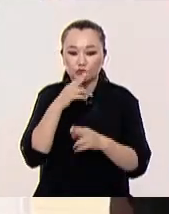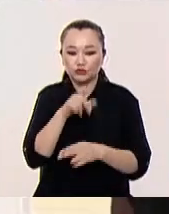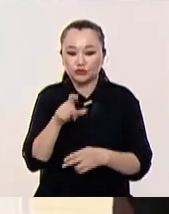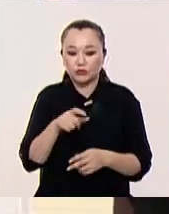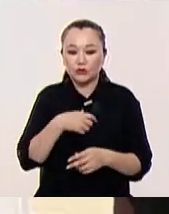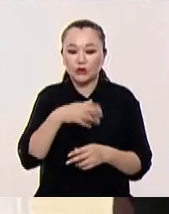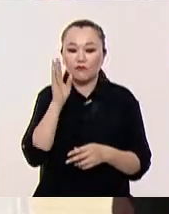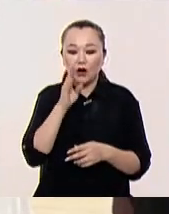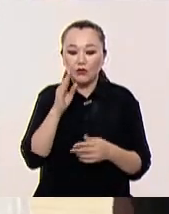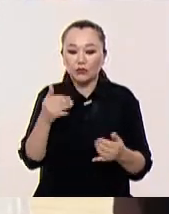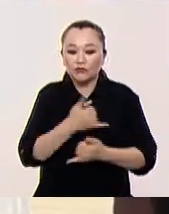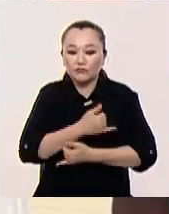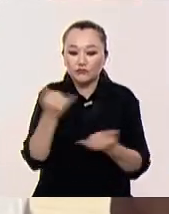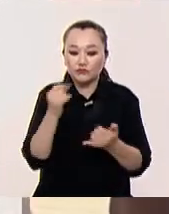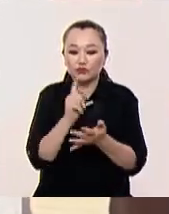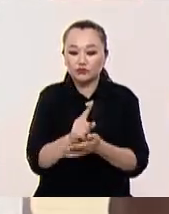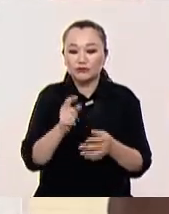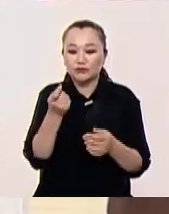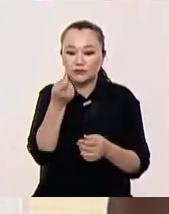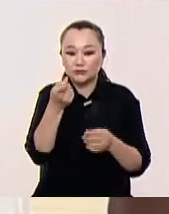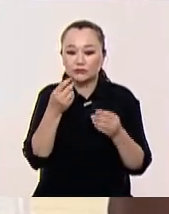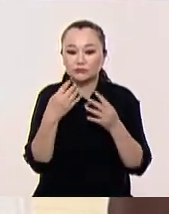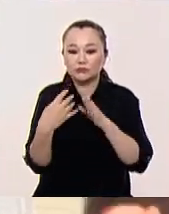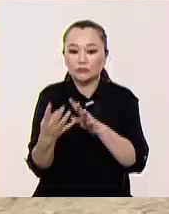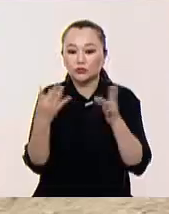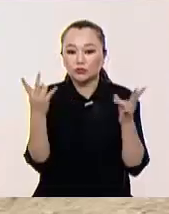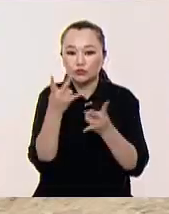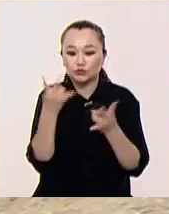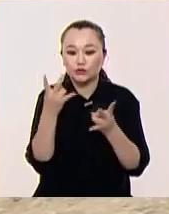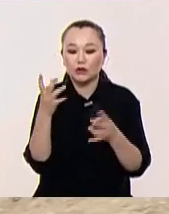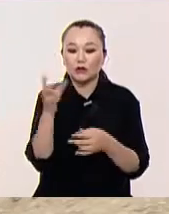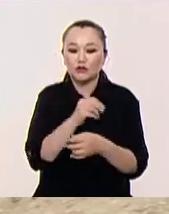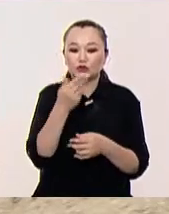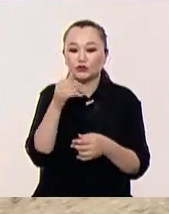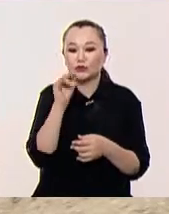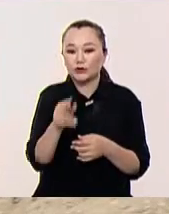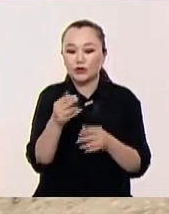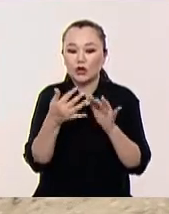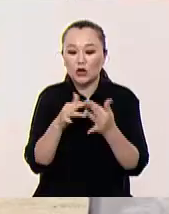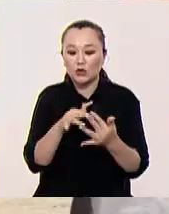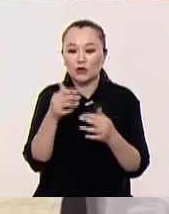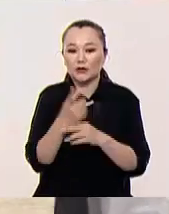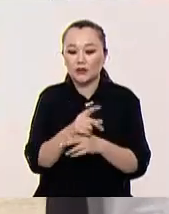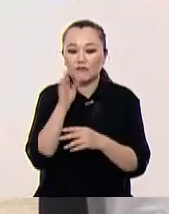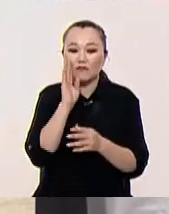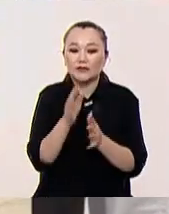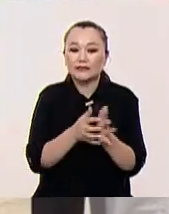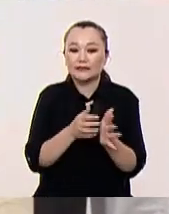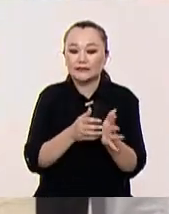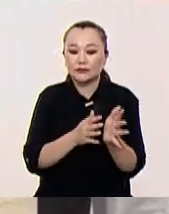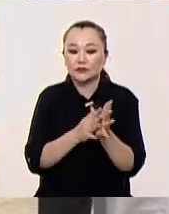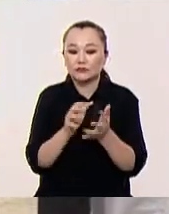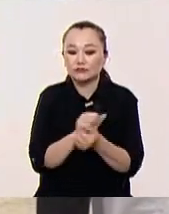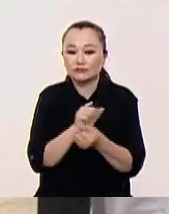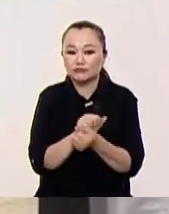барып суды ашып келулеріңіз керек қой, бидай тұрмайды, жоңышқа тұр суарылмайды. Жүйнек ауылының диқандарын су тапшылығынан егістіктің қурай бастағаны ашындырып